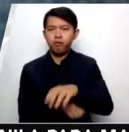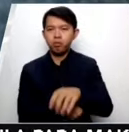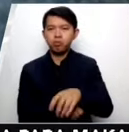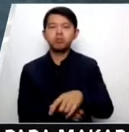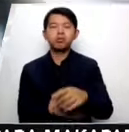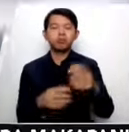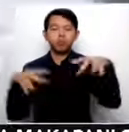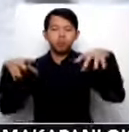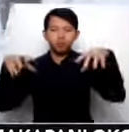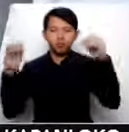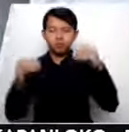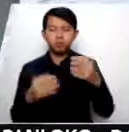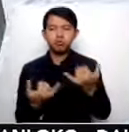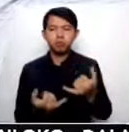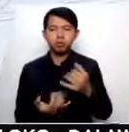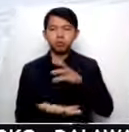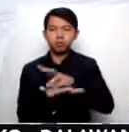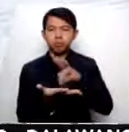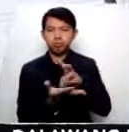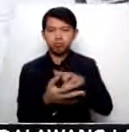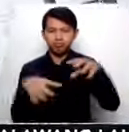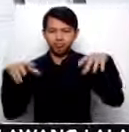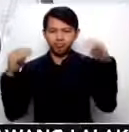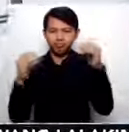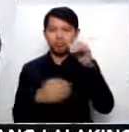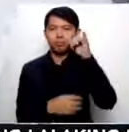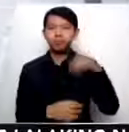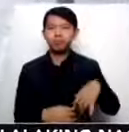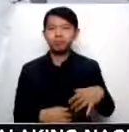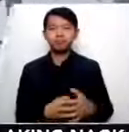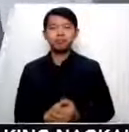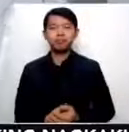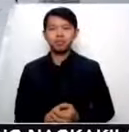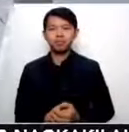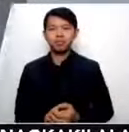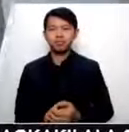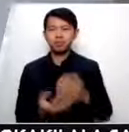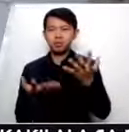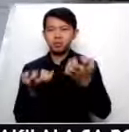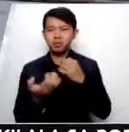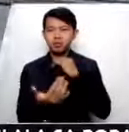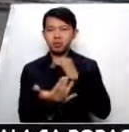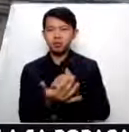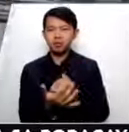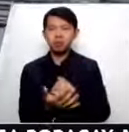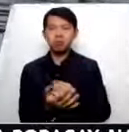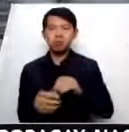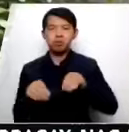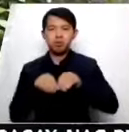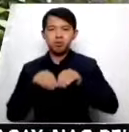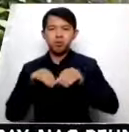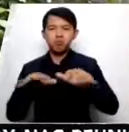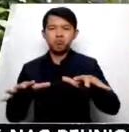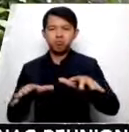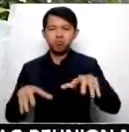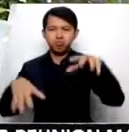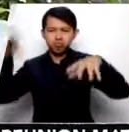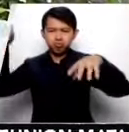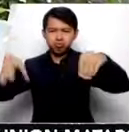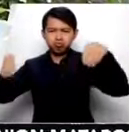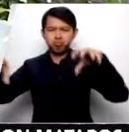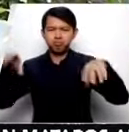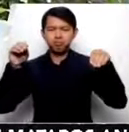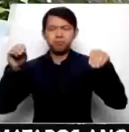kahapon ang iniiwasan natin Ayung malawakang outage yung tinatawag na black ayon sa Doe may